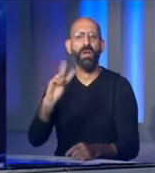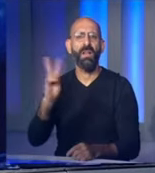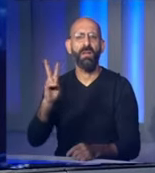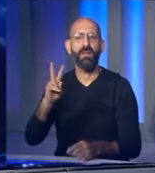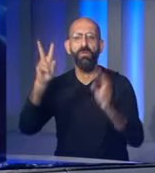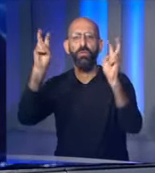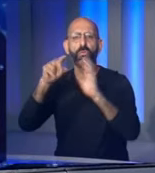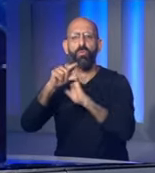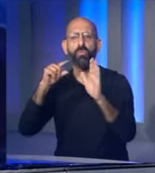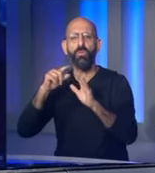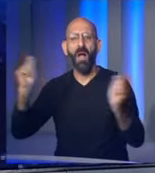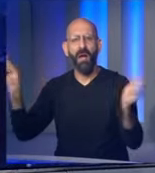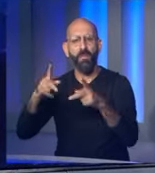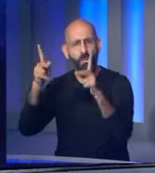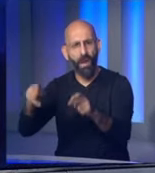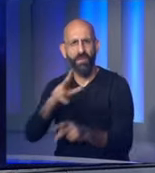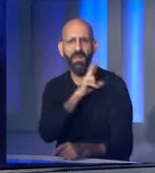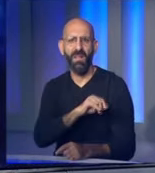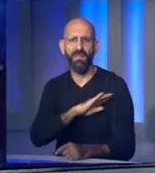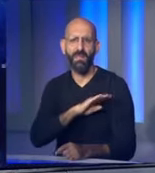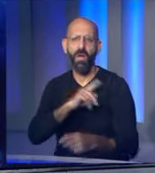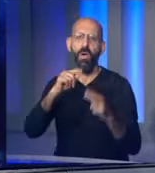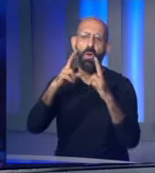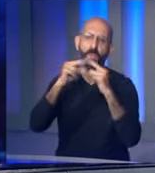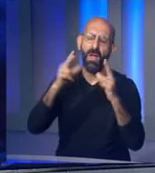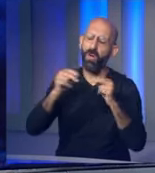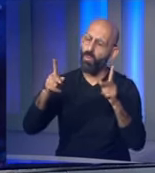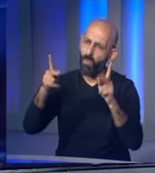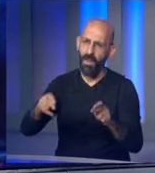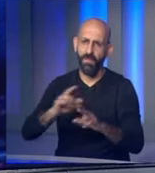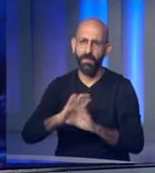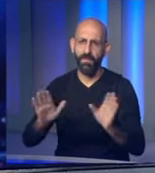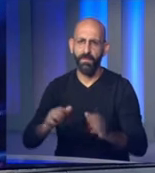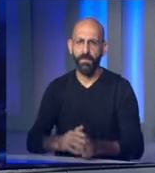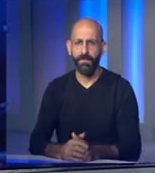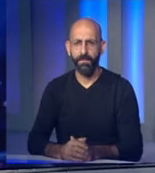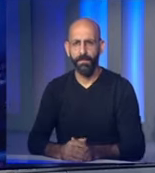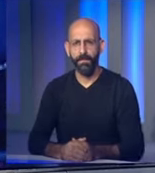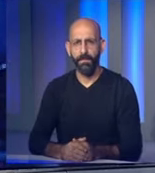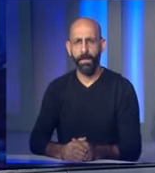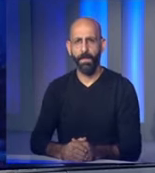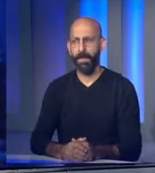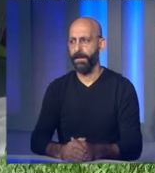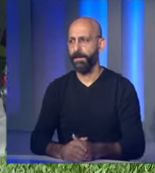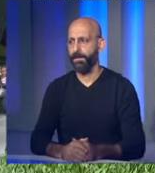العش متحدون بدعم وقف اطلاق النار الشامل في غزه ولبنان بما يتماشى مع القرارات